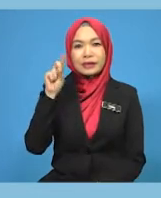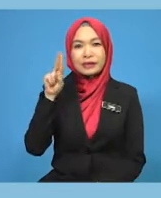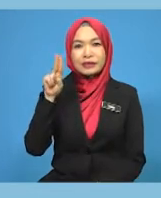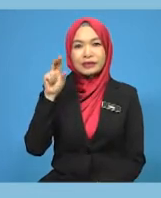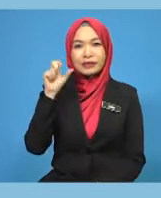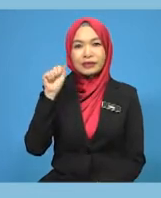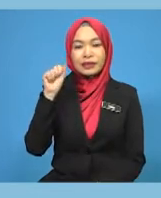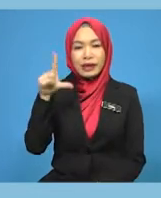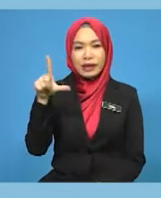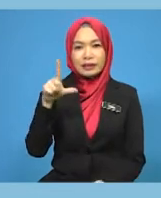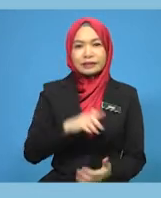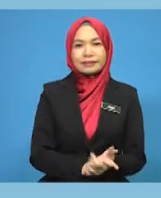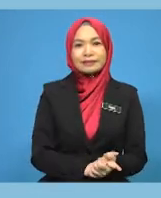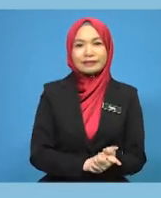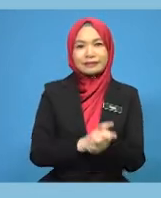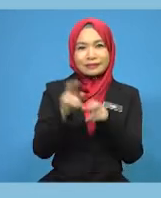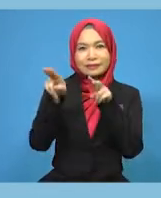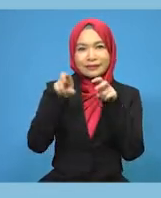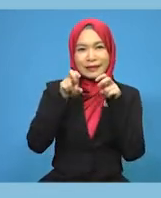fizik tanpa ada erti.